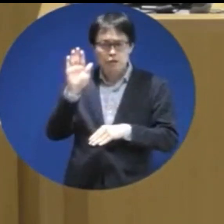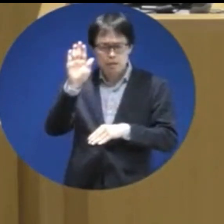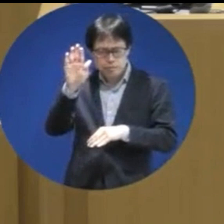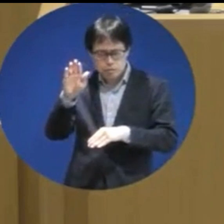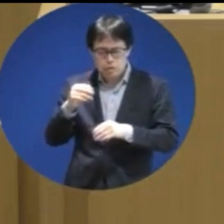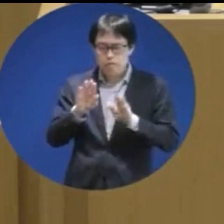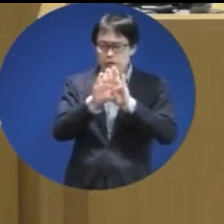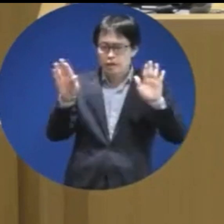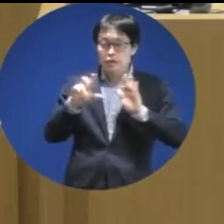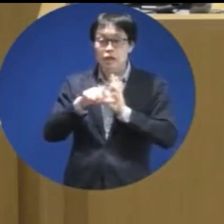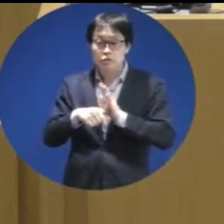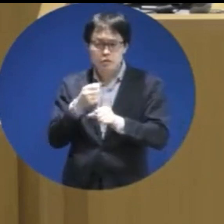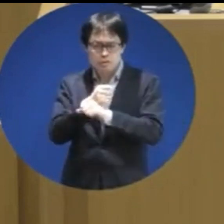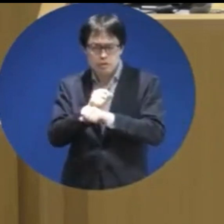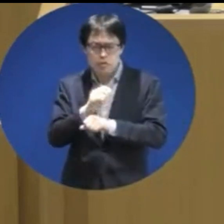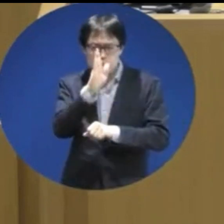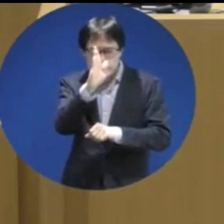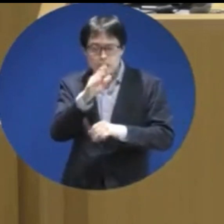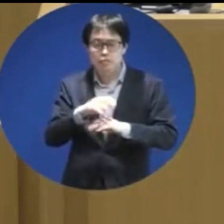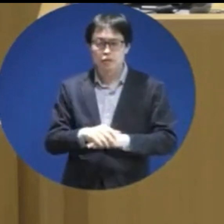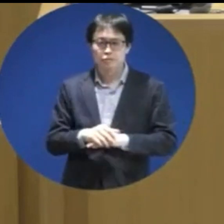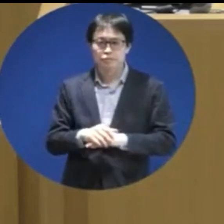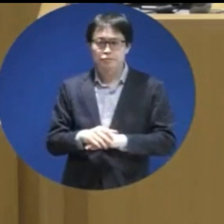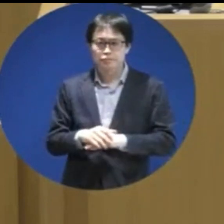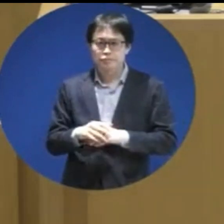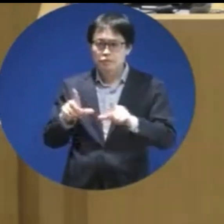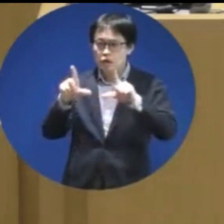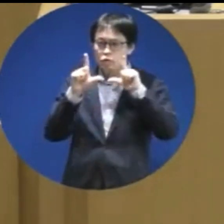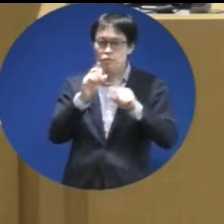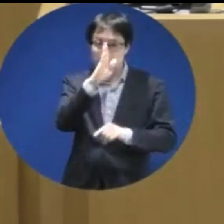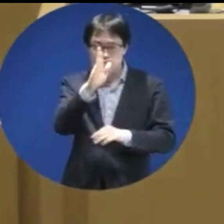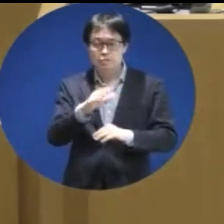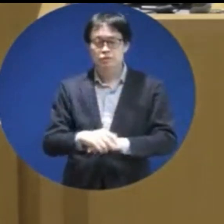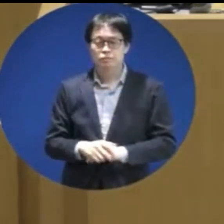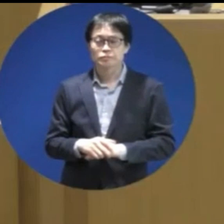場合にはより工夫をしていただきたい、そういうふうに思います。答弁をよろしくお願いいたします。